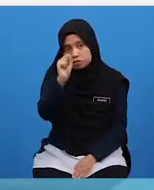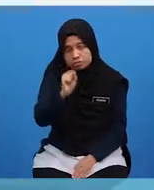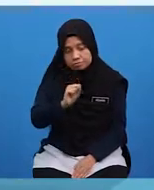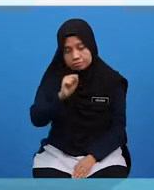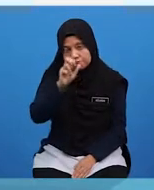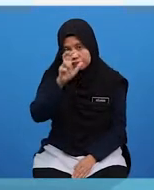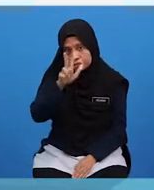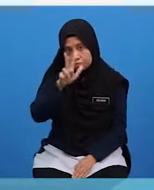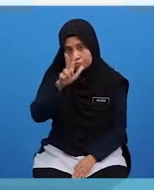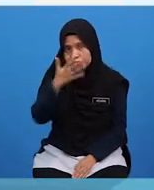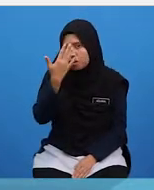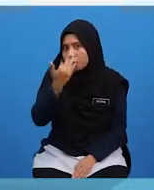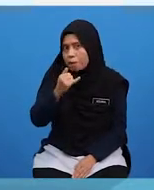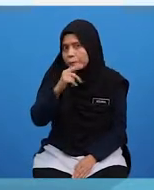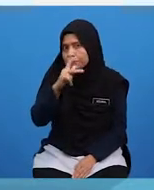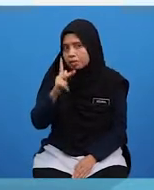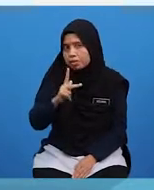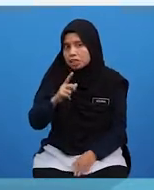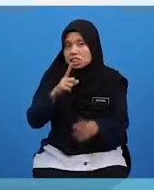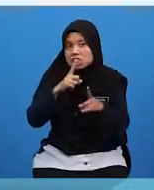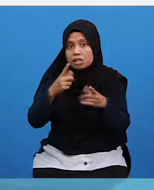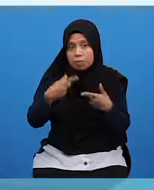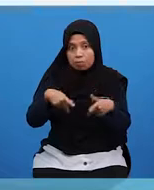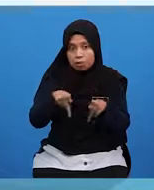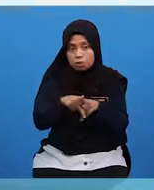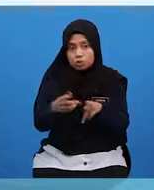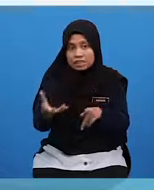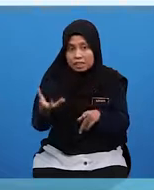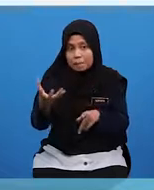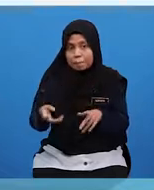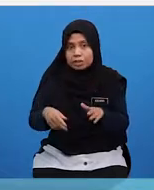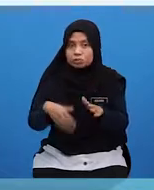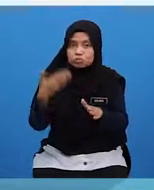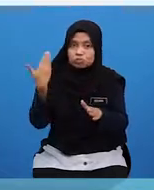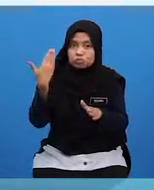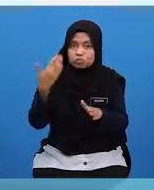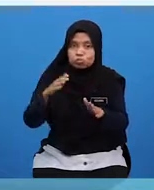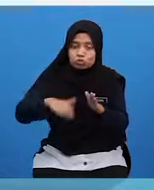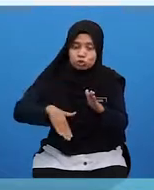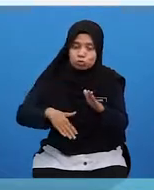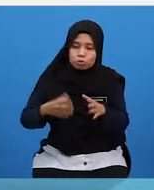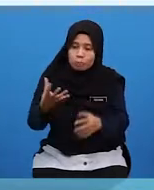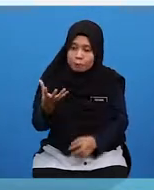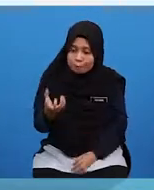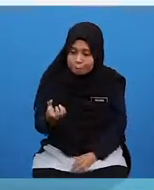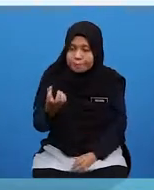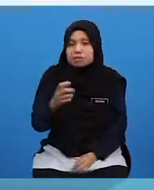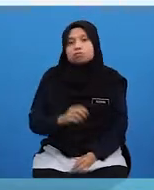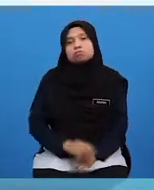Soalan yang ketiga, mengapakah lilin perlu ditapis terlebih dahulu sebelum